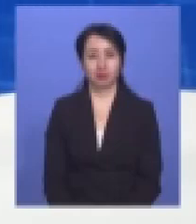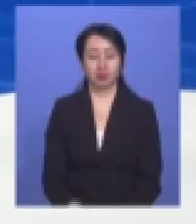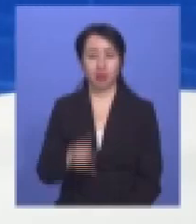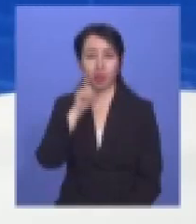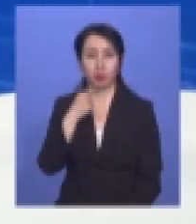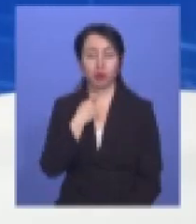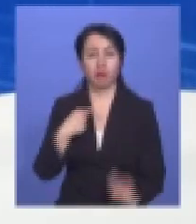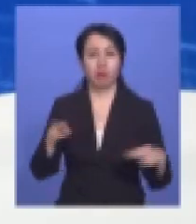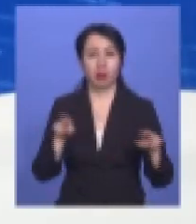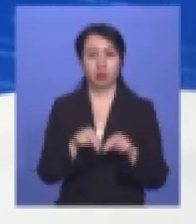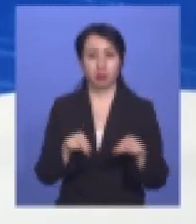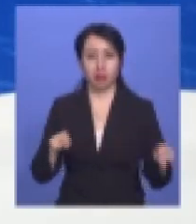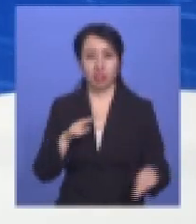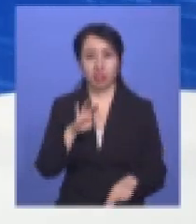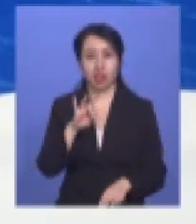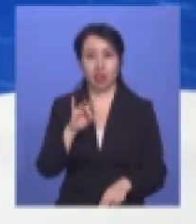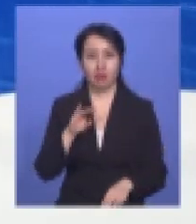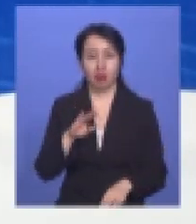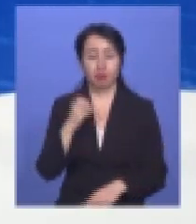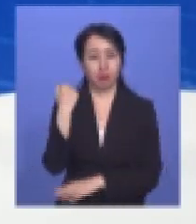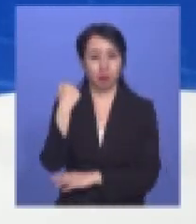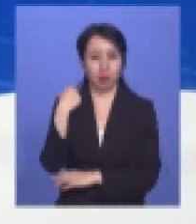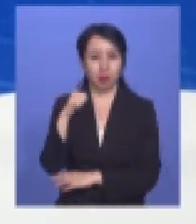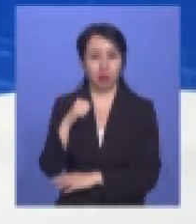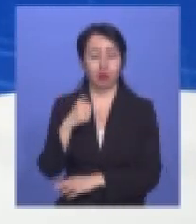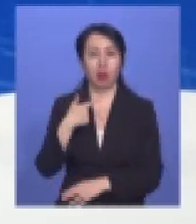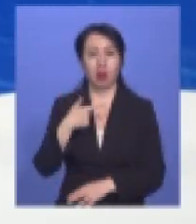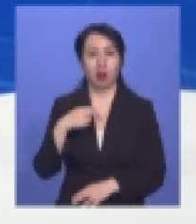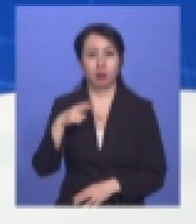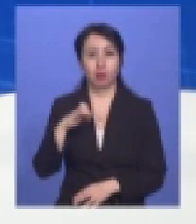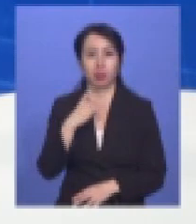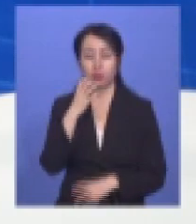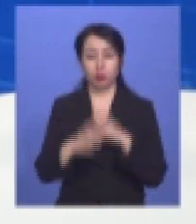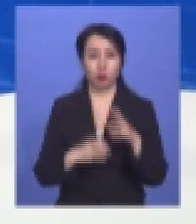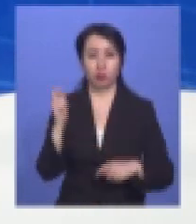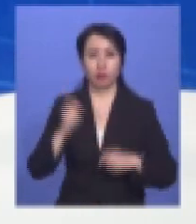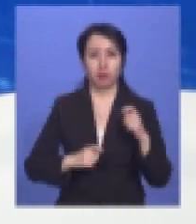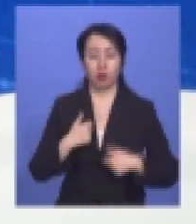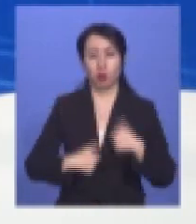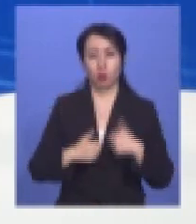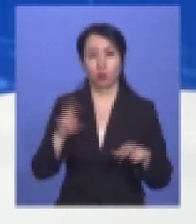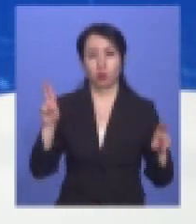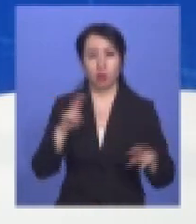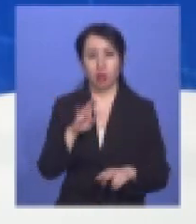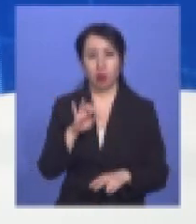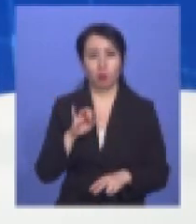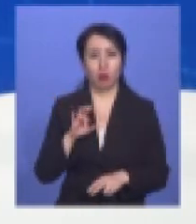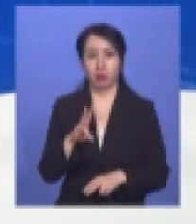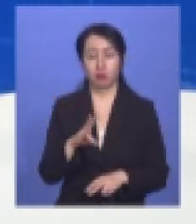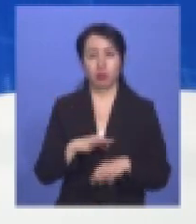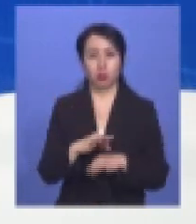Юная вокалистка из Петропавловска Ева Джантлиева одержала главную победу гран-при на международном фестивале-конкурсе